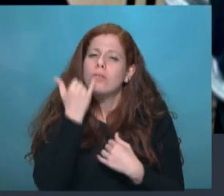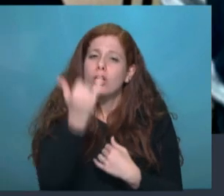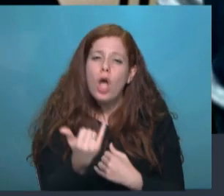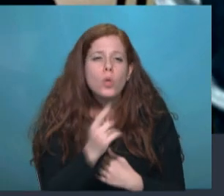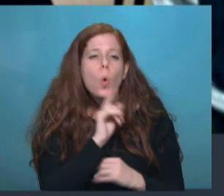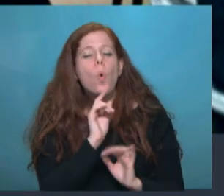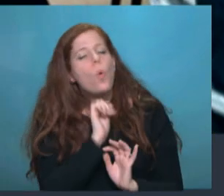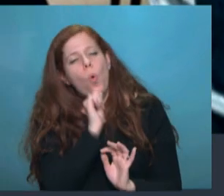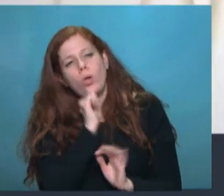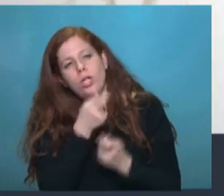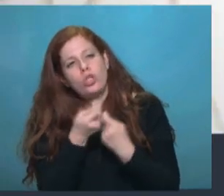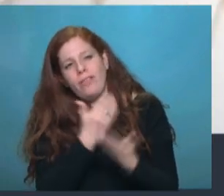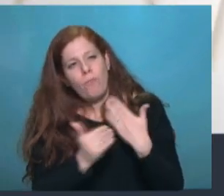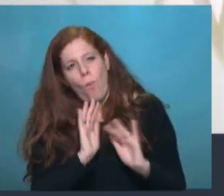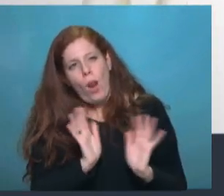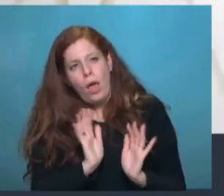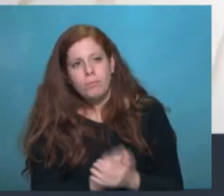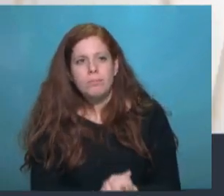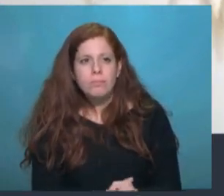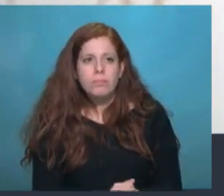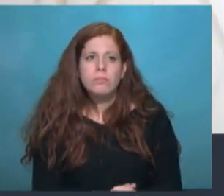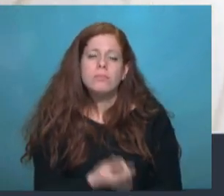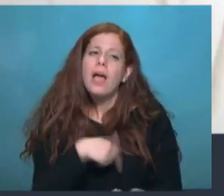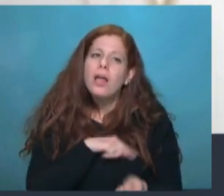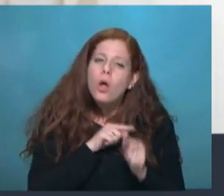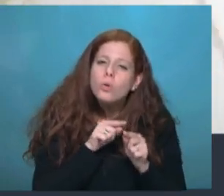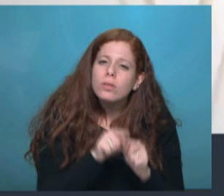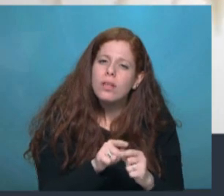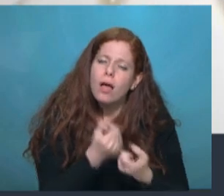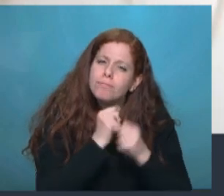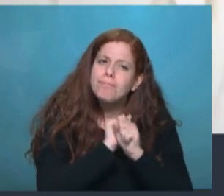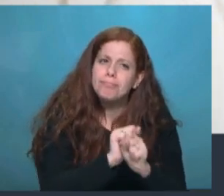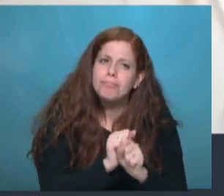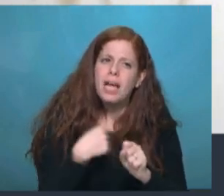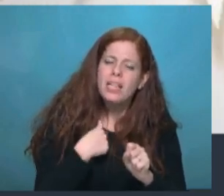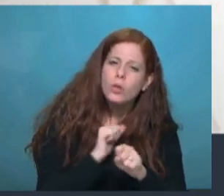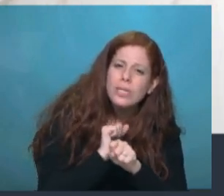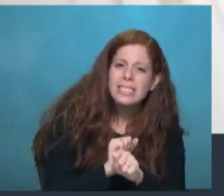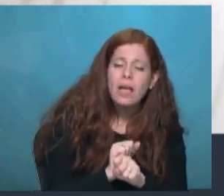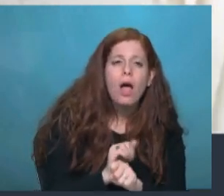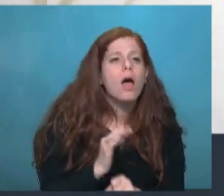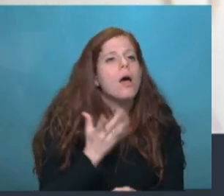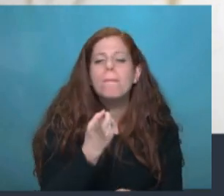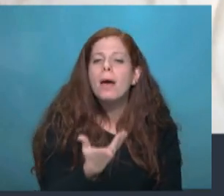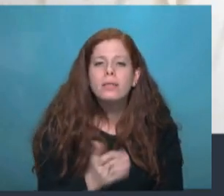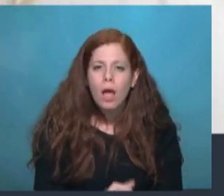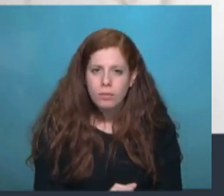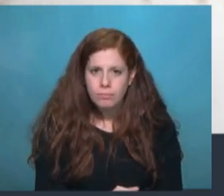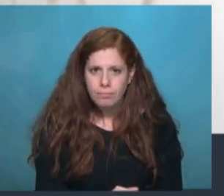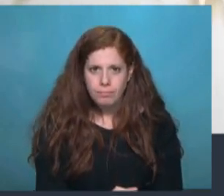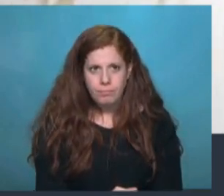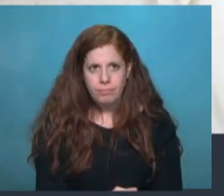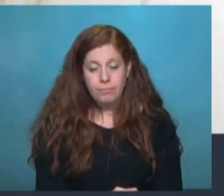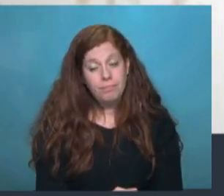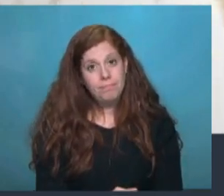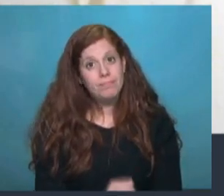ממש רצה לשתף פעולה. נחנה מהק, ונחנה חדק, אנת שוב. אולם